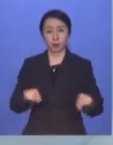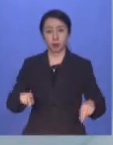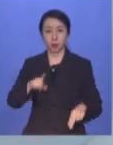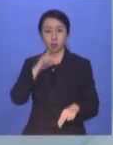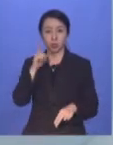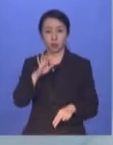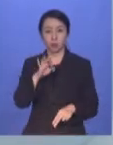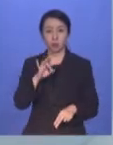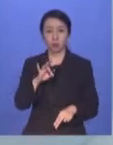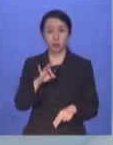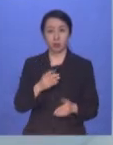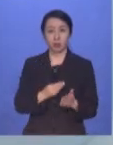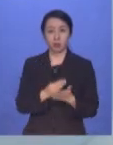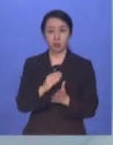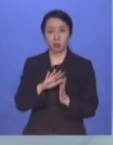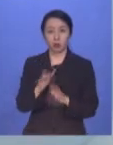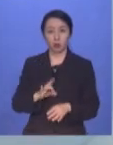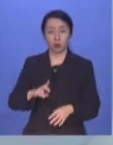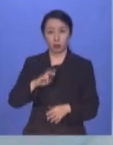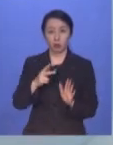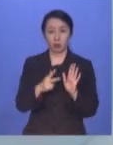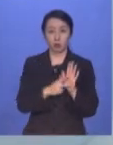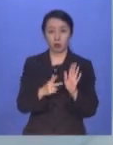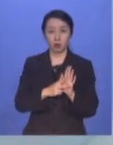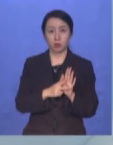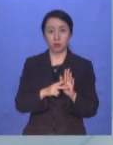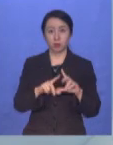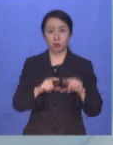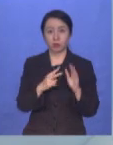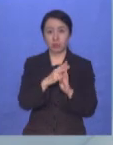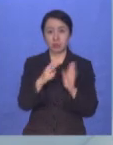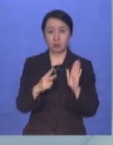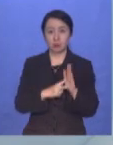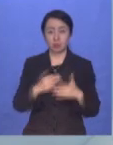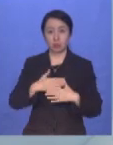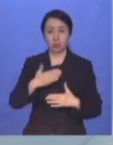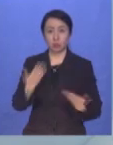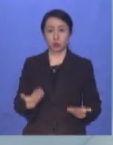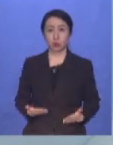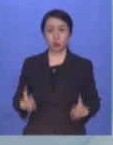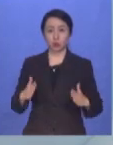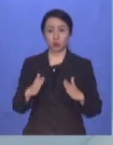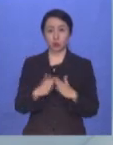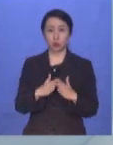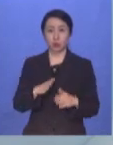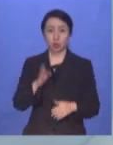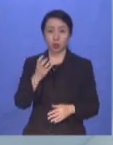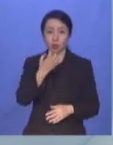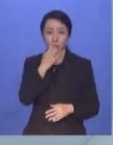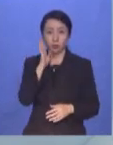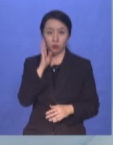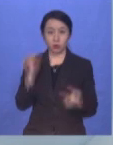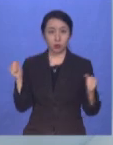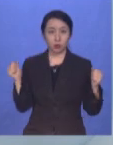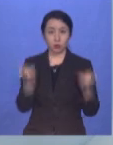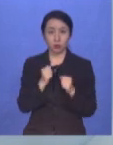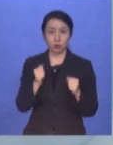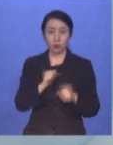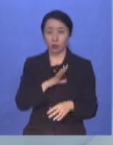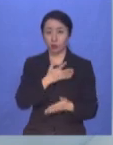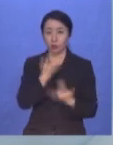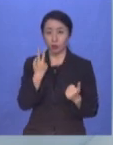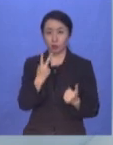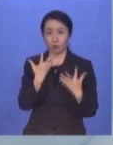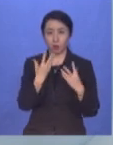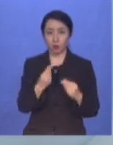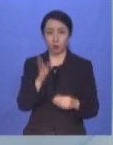Петропавлдағы жас өркен ықшам ауданы Горький 8 мекен жайындағы 17 қабатты тұрғын үйден ыстық су мен суық суды өшіріп тастаған.